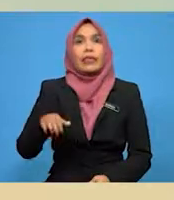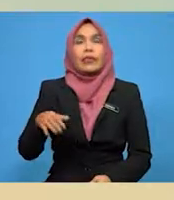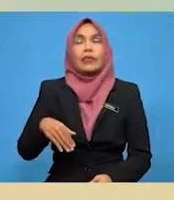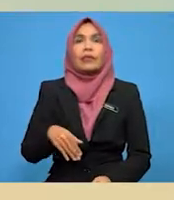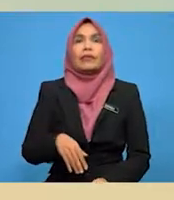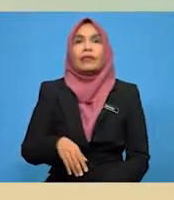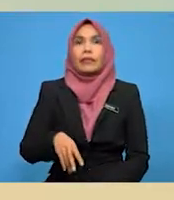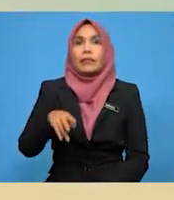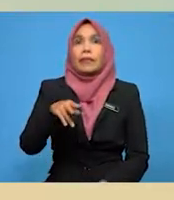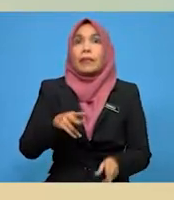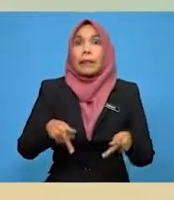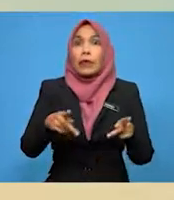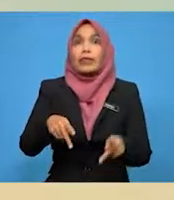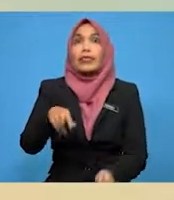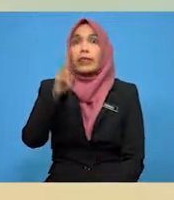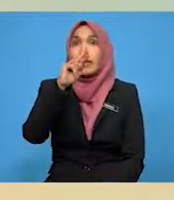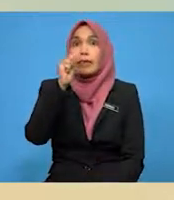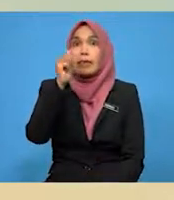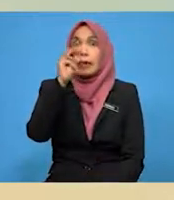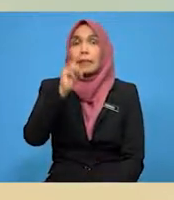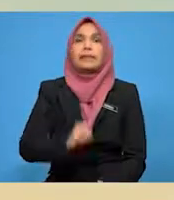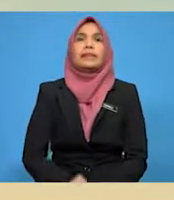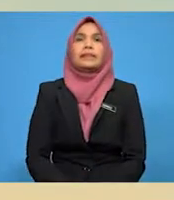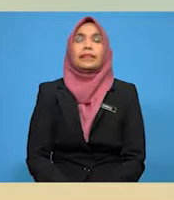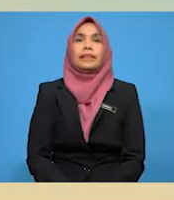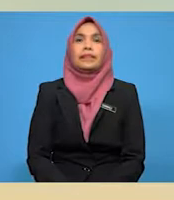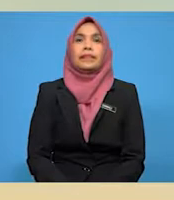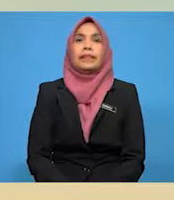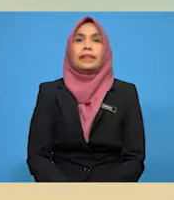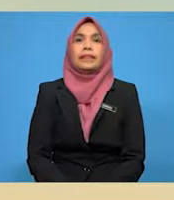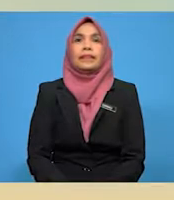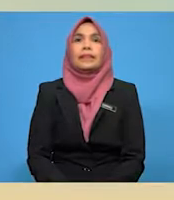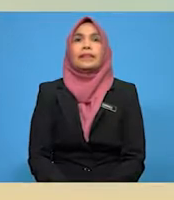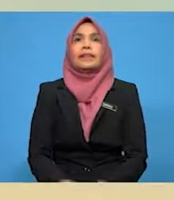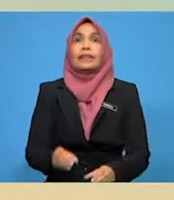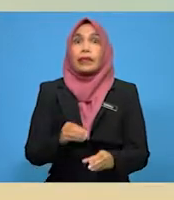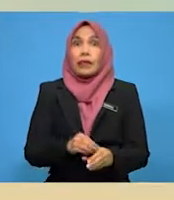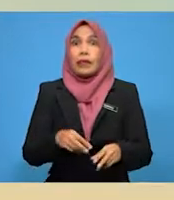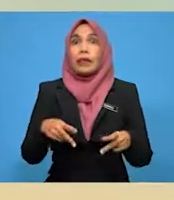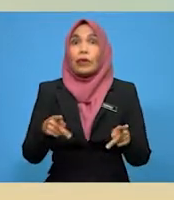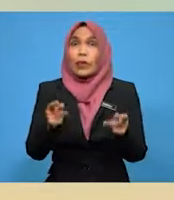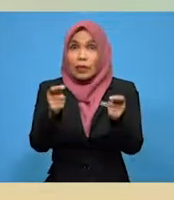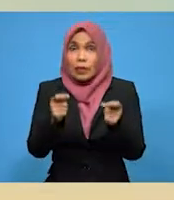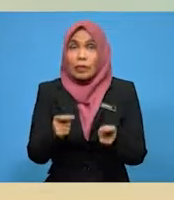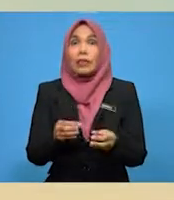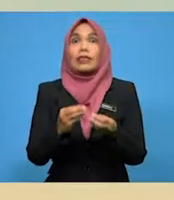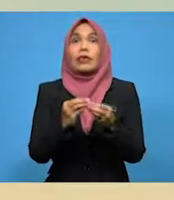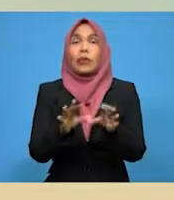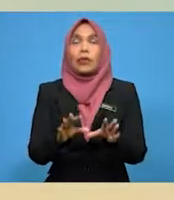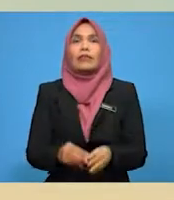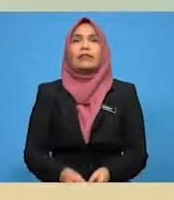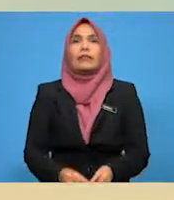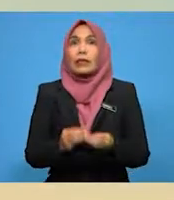proses pengeraman yang akan dipelajari dalam topik ini. Dalam proses penerimaan telur,